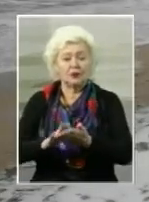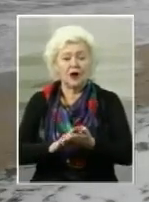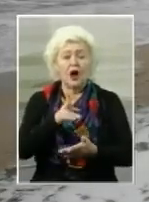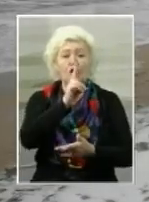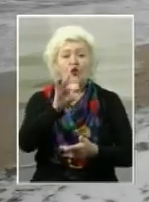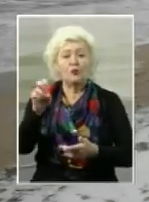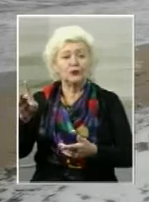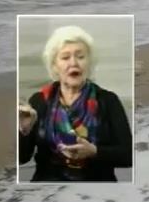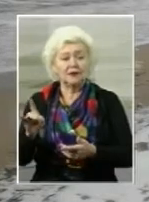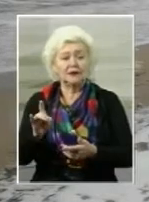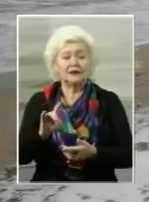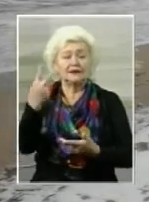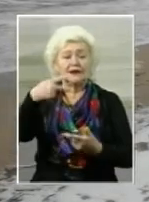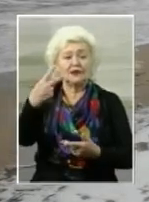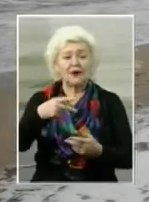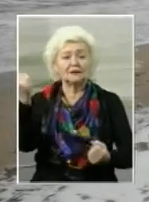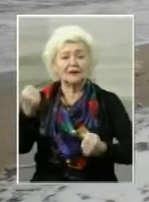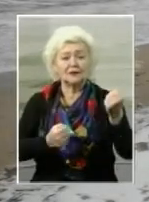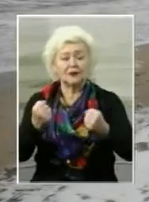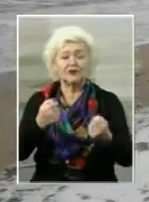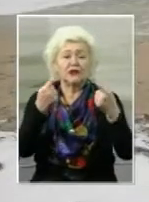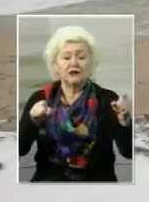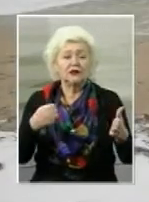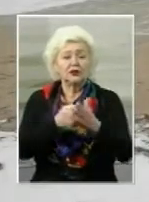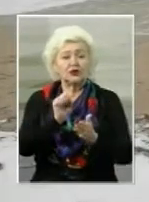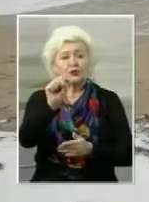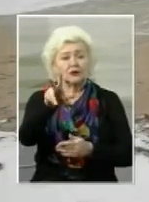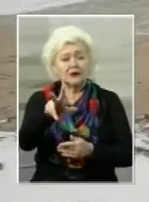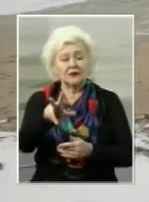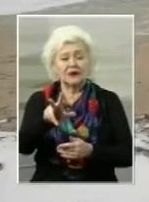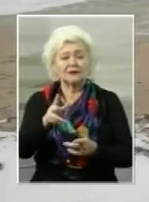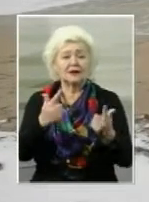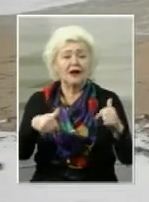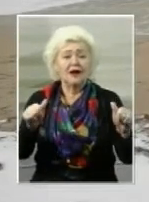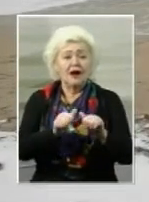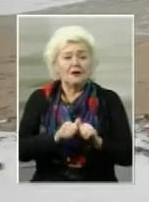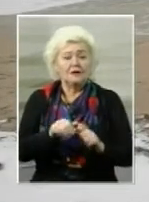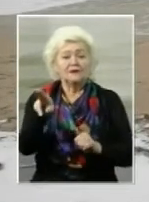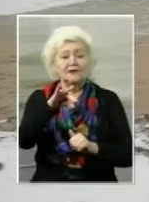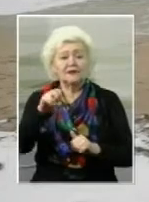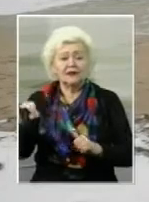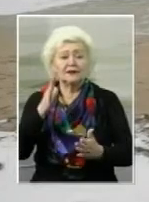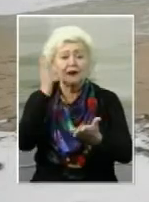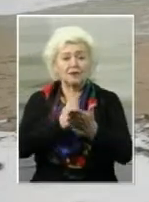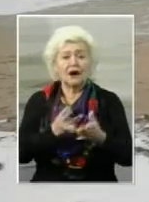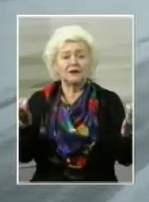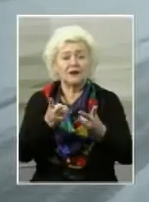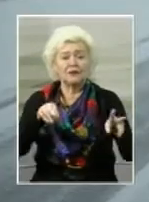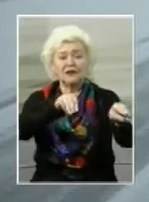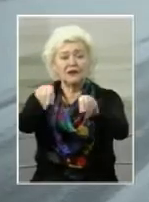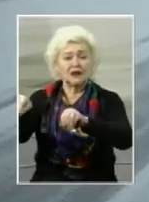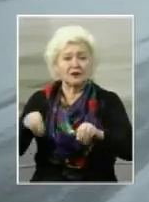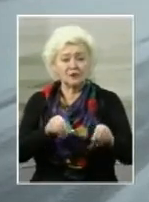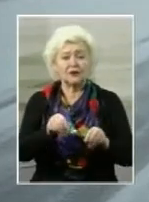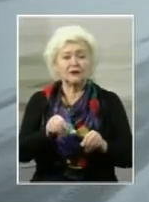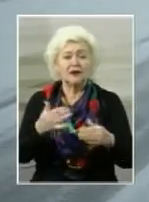комунальних 20 машин, у нас інших там до 13. Відділ ДСНС має не дві нові авто